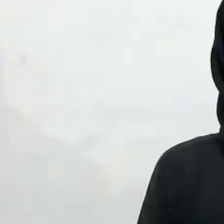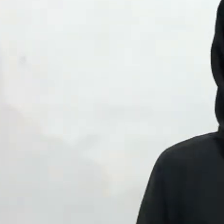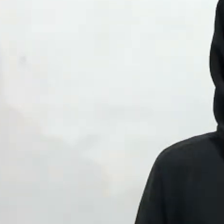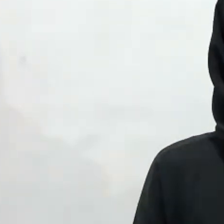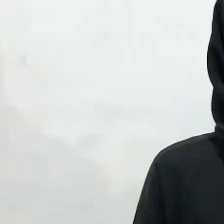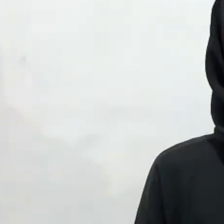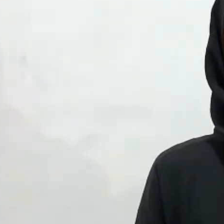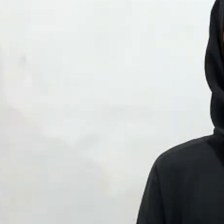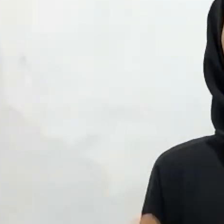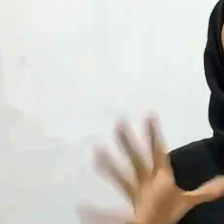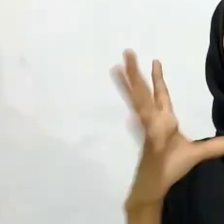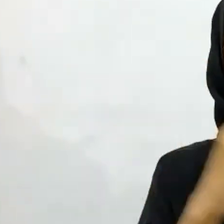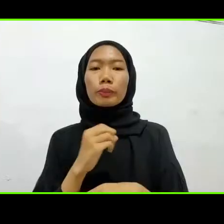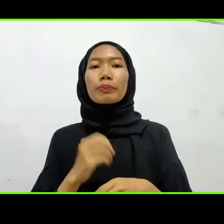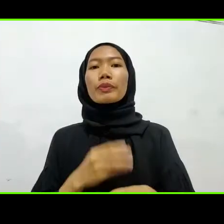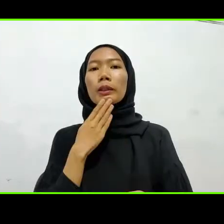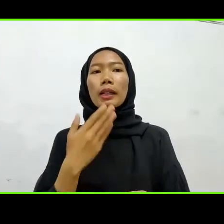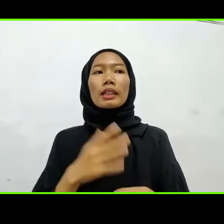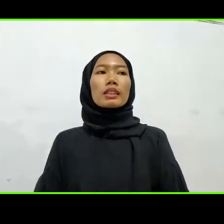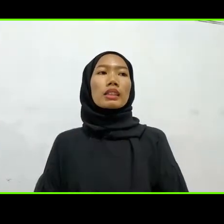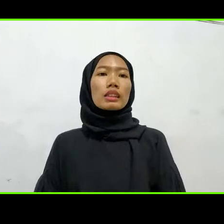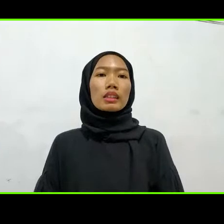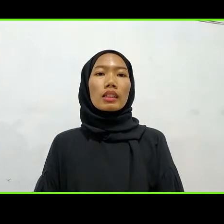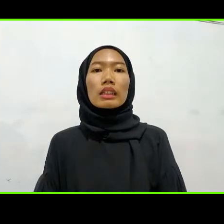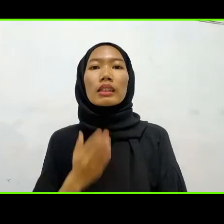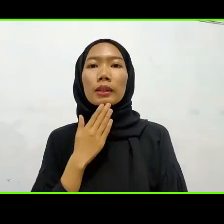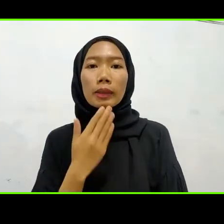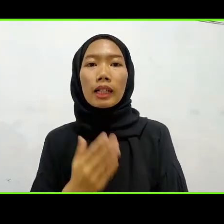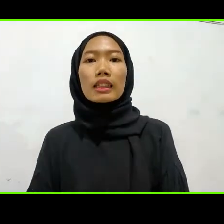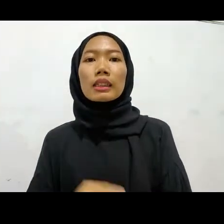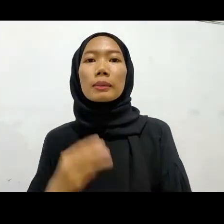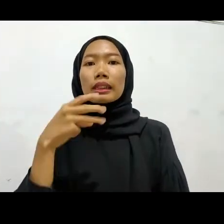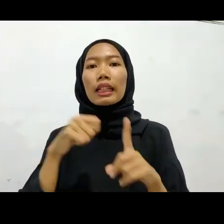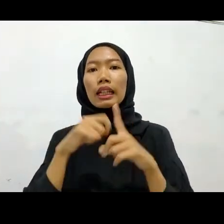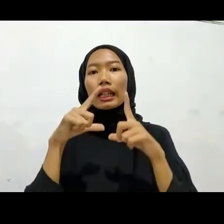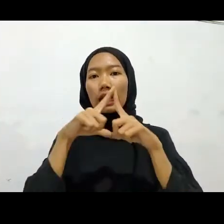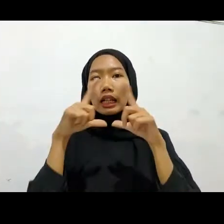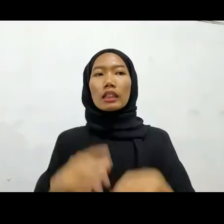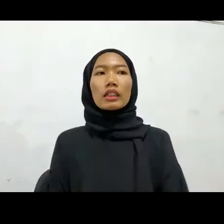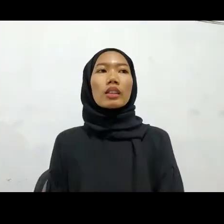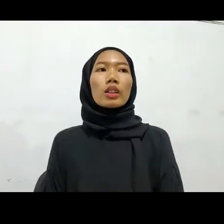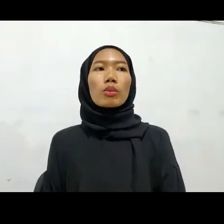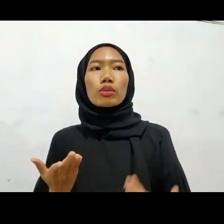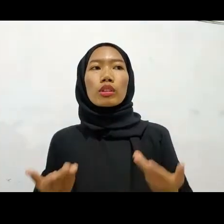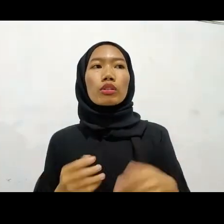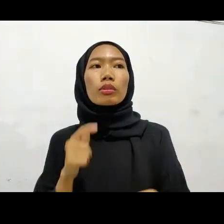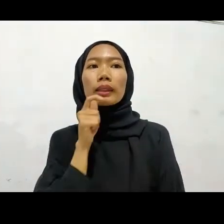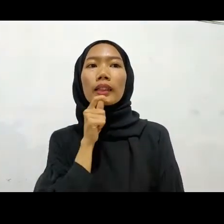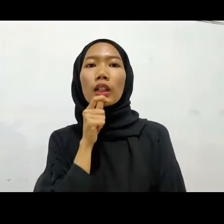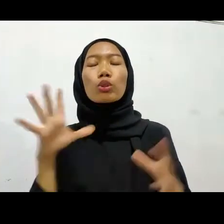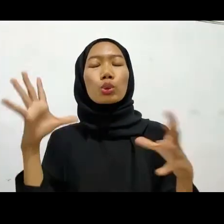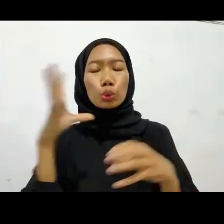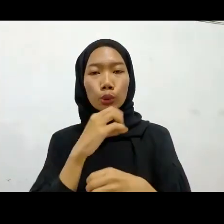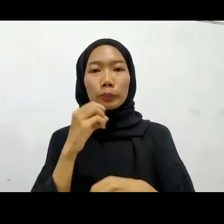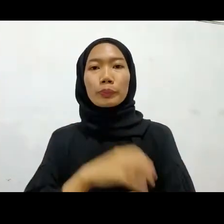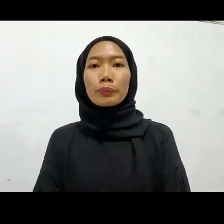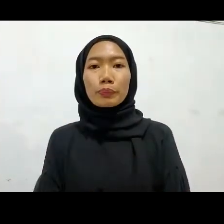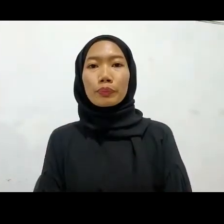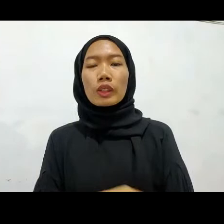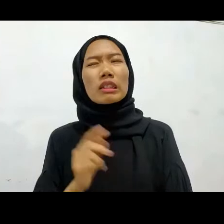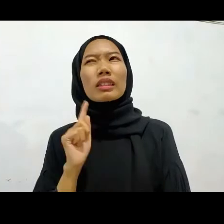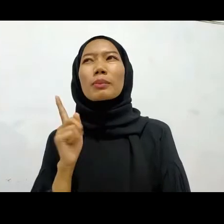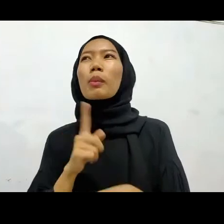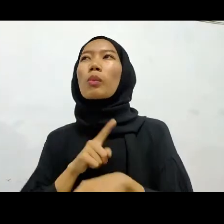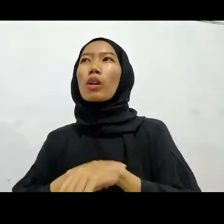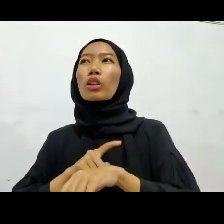terima kasih banyak Mas Eka. Ya, mungkin untuk sesi pertanyaan cukup ya Bapak Ibu karena waktu kita yang